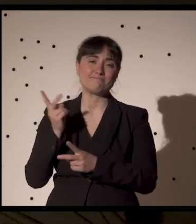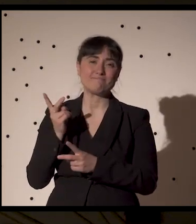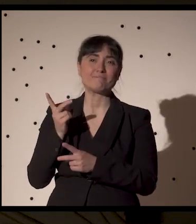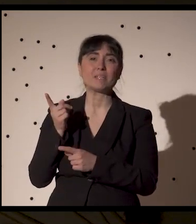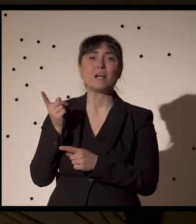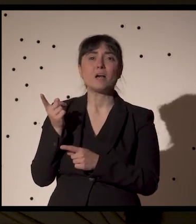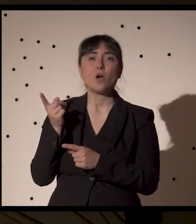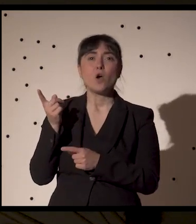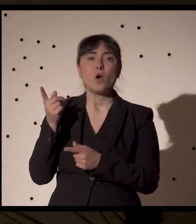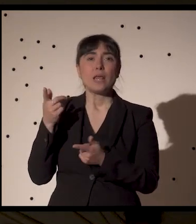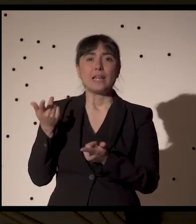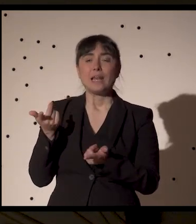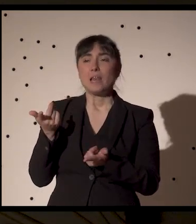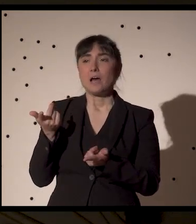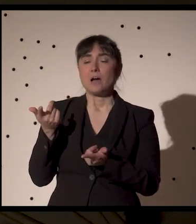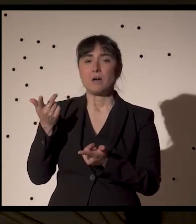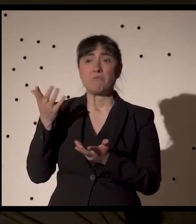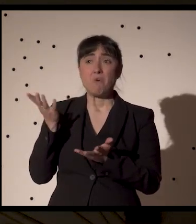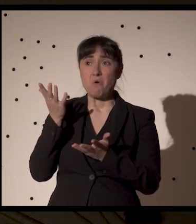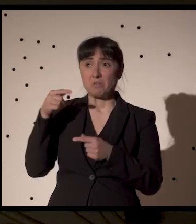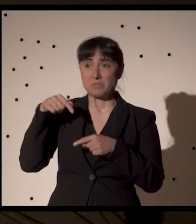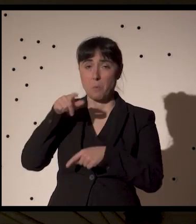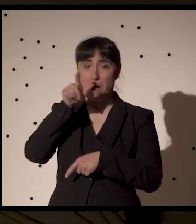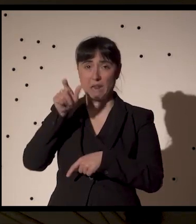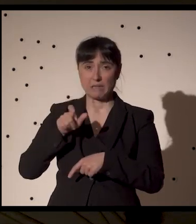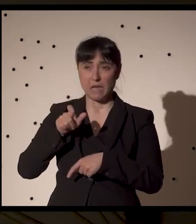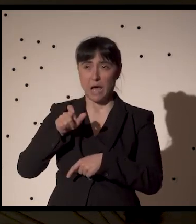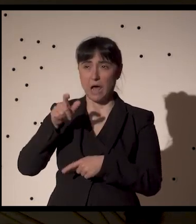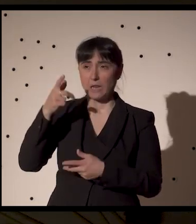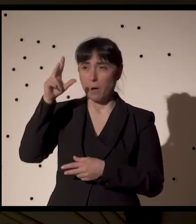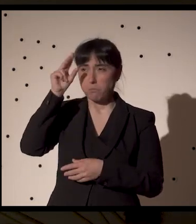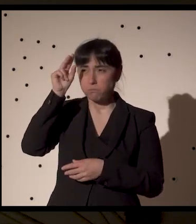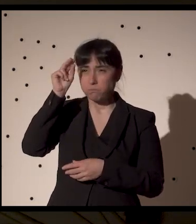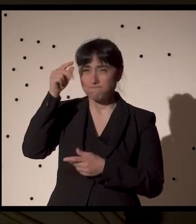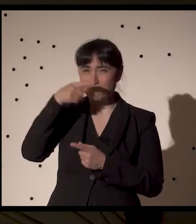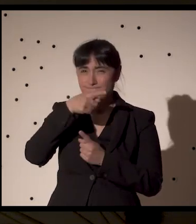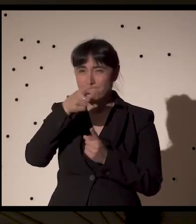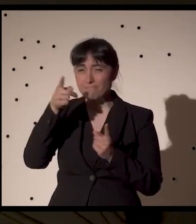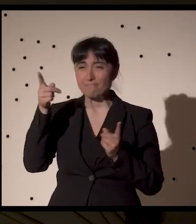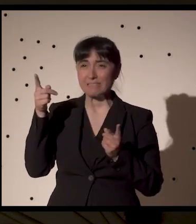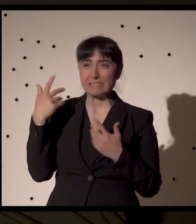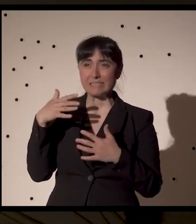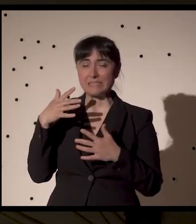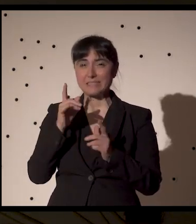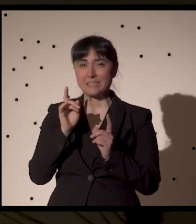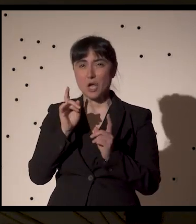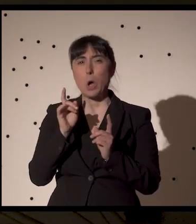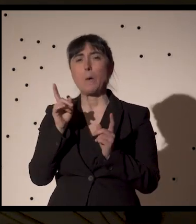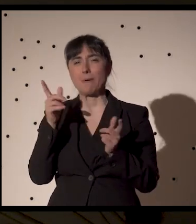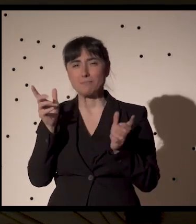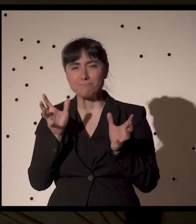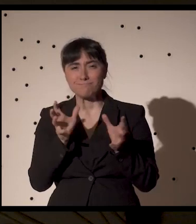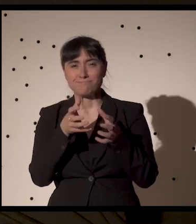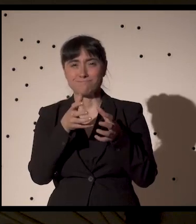Forse non ancora notissimo in Italia anche se ha un suo pubblico di lettore appassionati figura invece